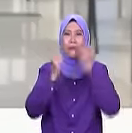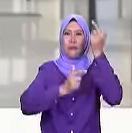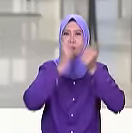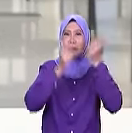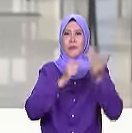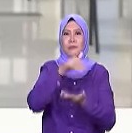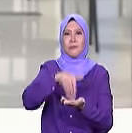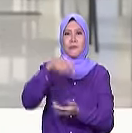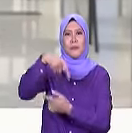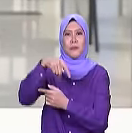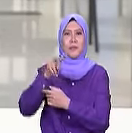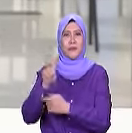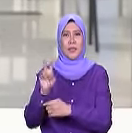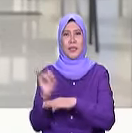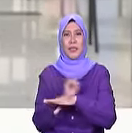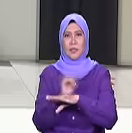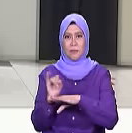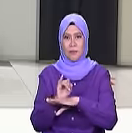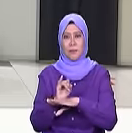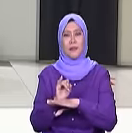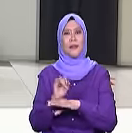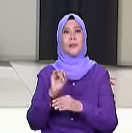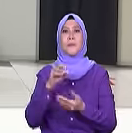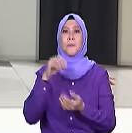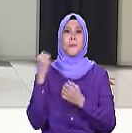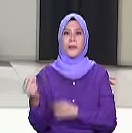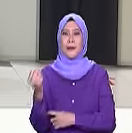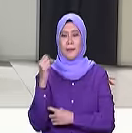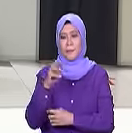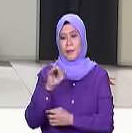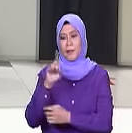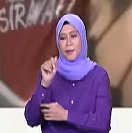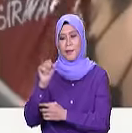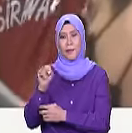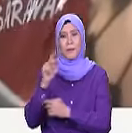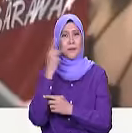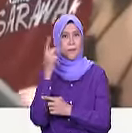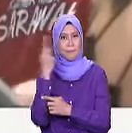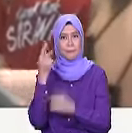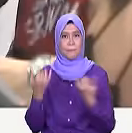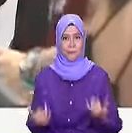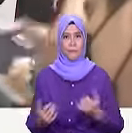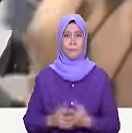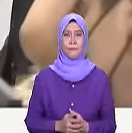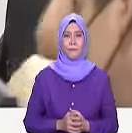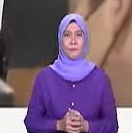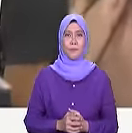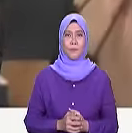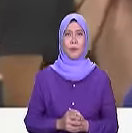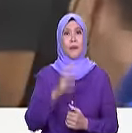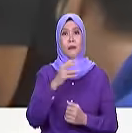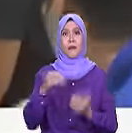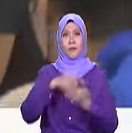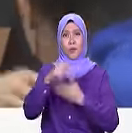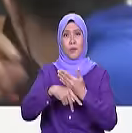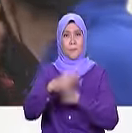di Pusat Pemberian Vaksin Industri PPVIN di Pasar Raya Maidin Petra Jaya, Kuching hari ini. Sementara itu, mengenai